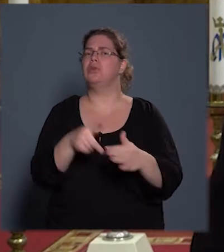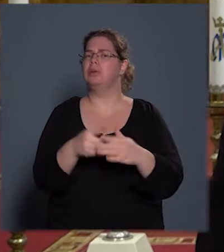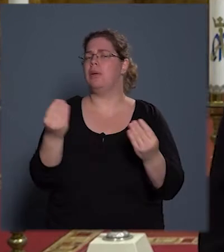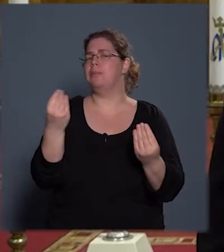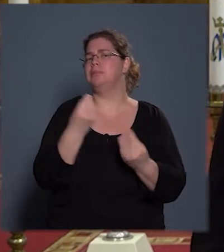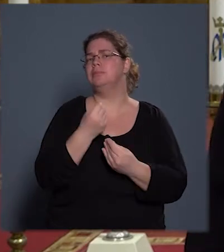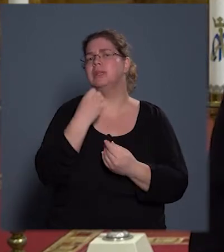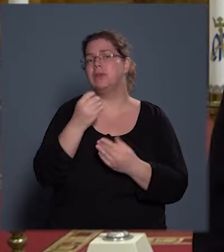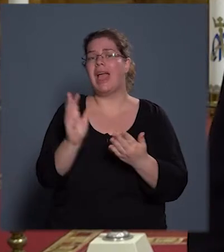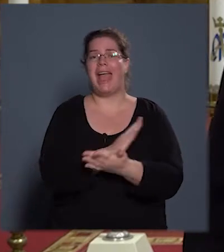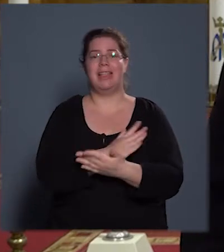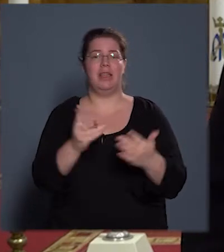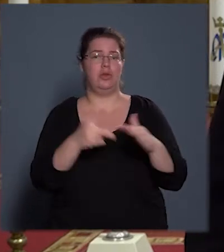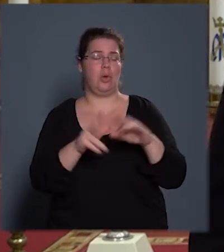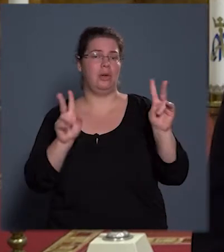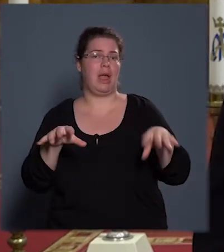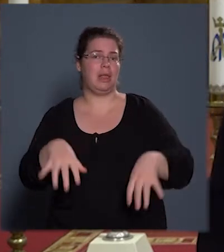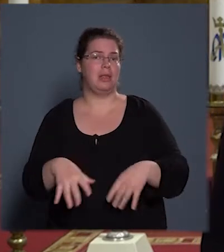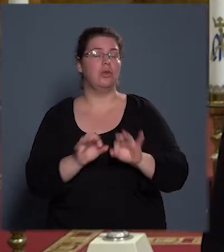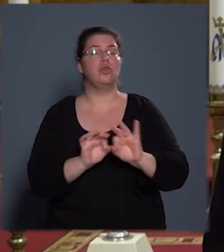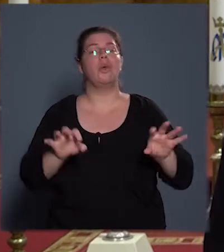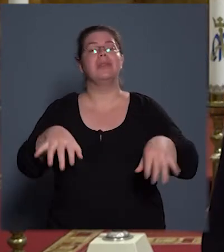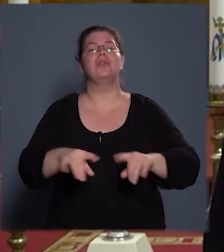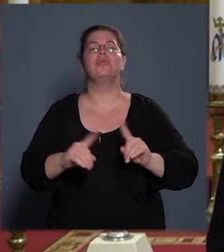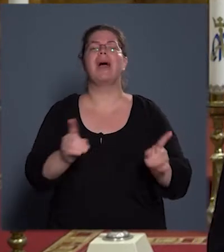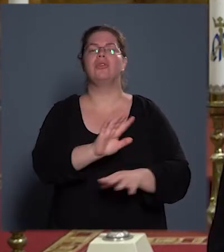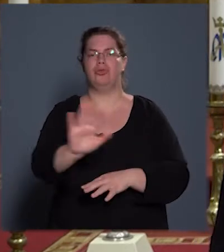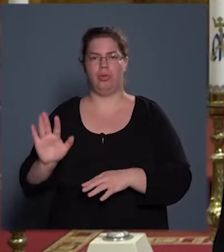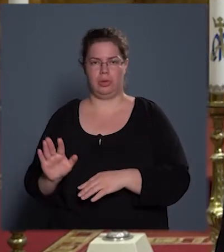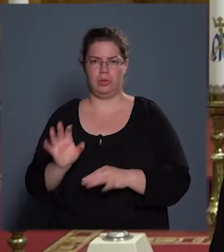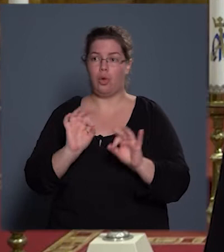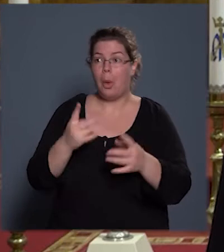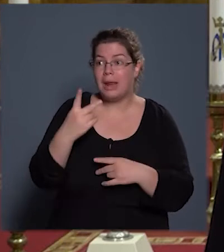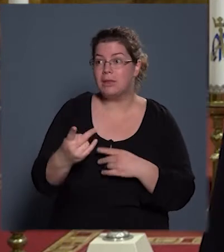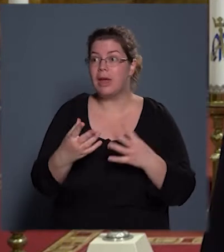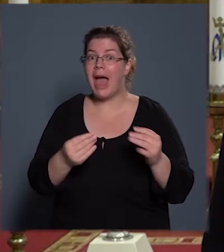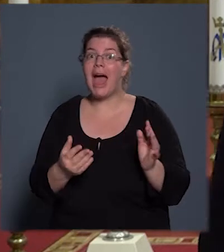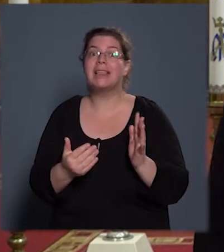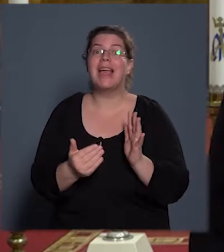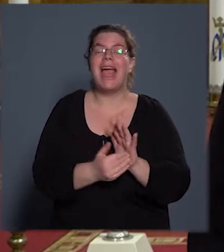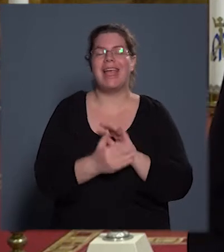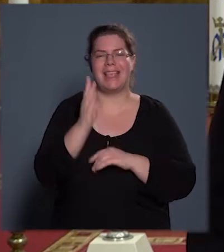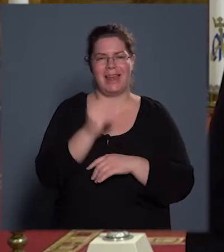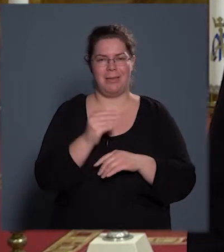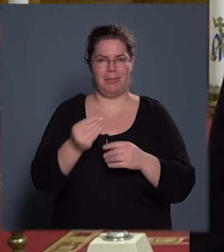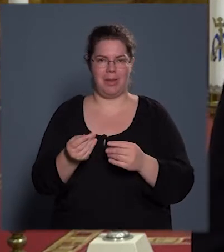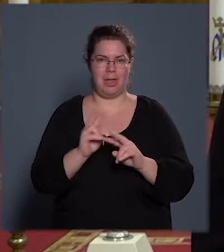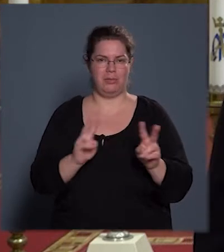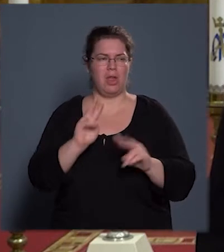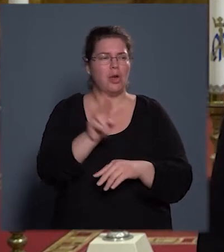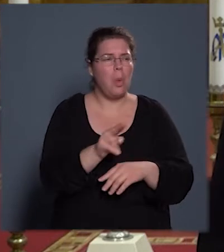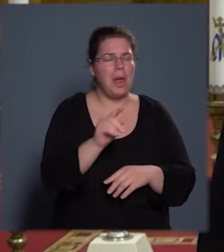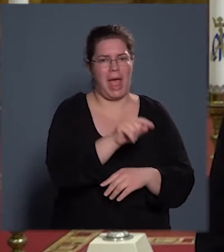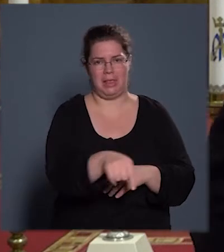kell tennünk, hogy jót tegyünk másoknak. Jól látjuk, hogy hány ezer ember tölti a karácsonyát a kórházakban. Ez